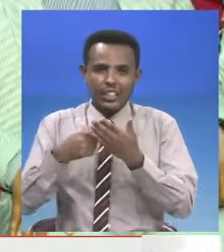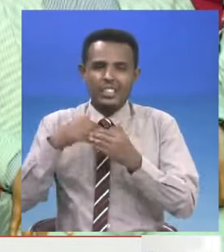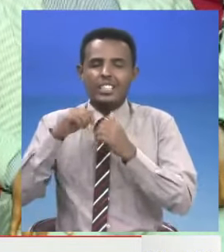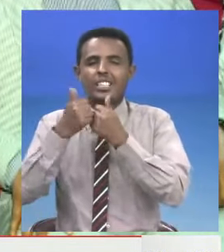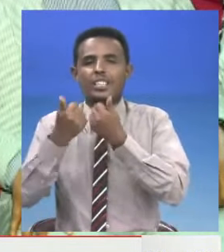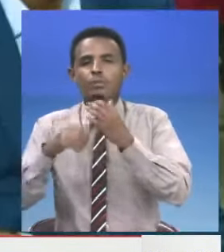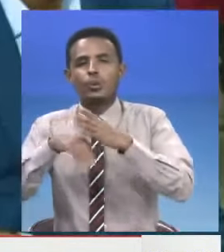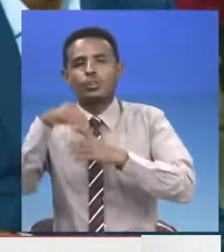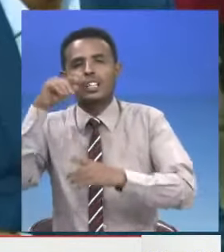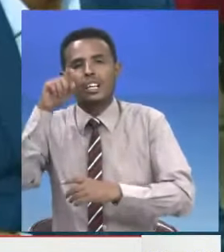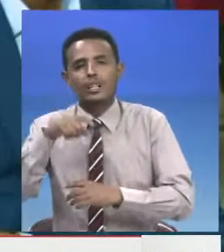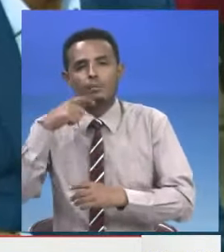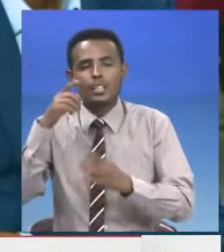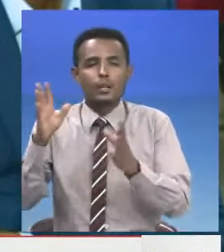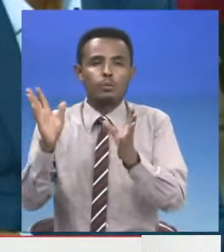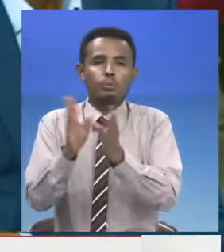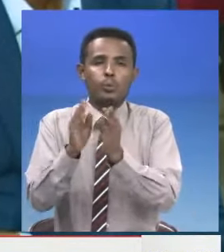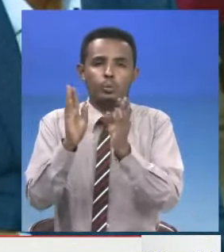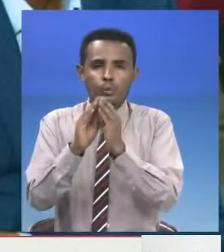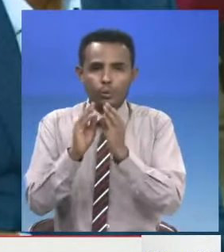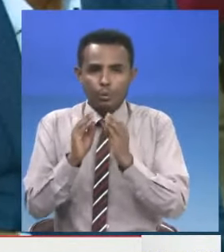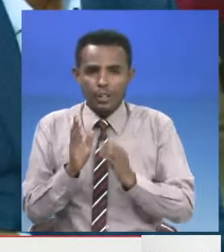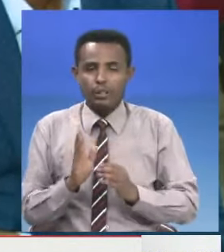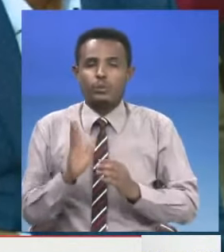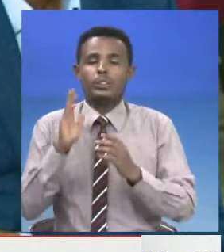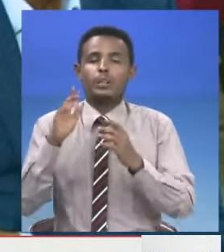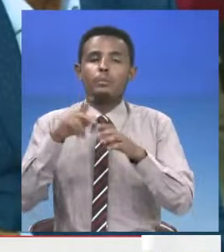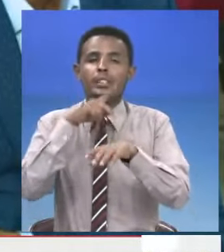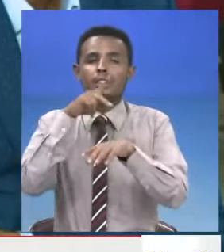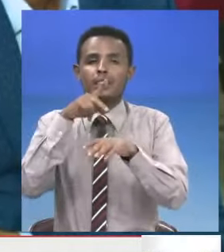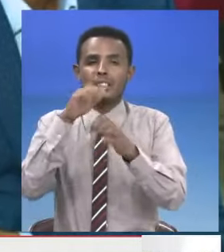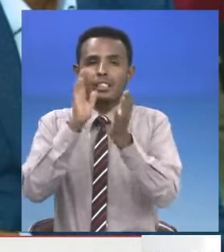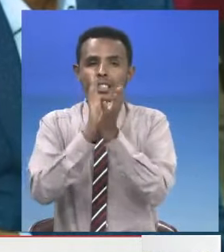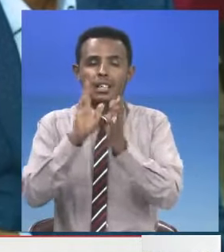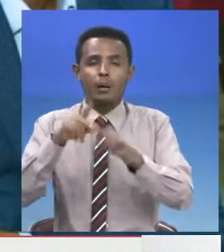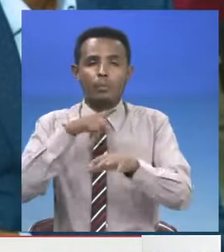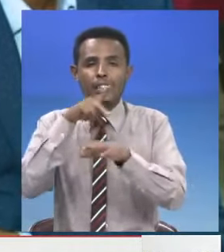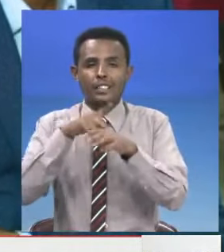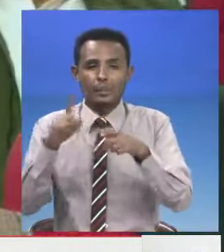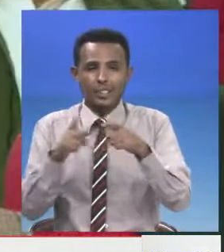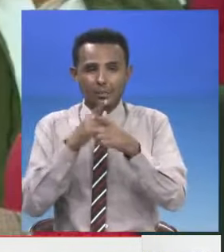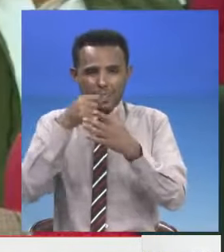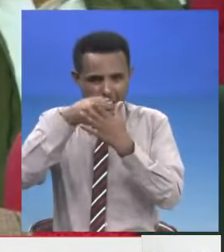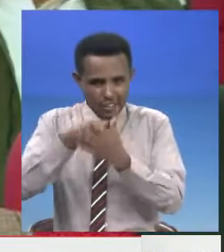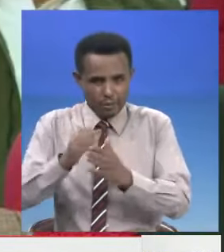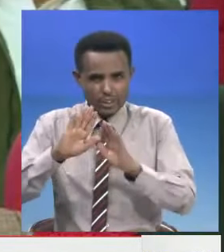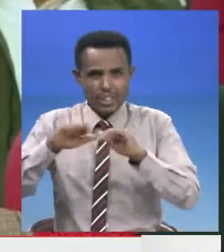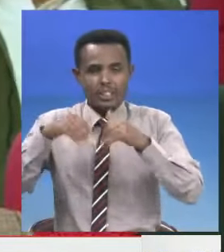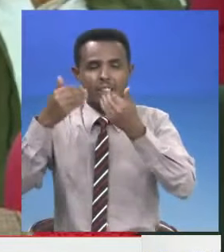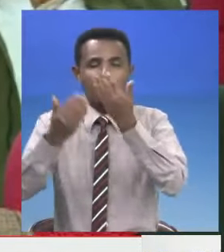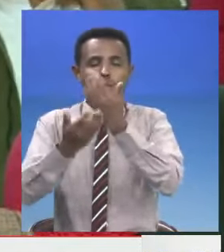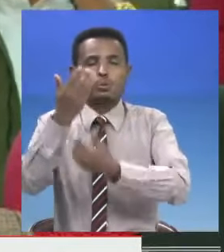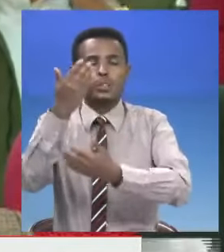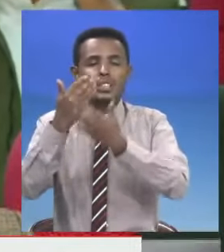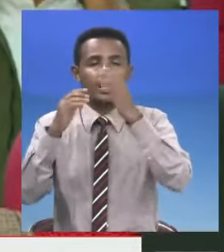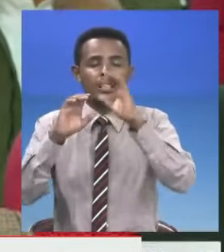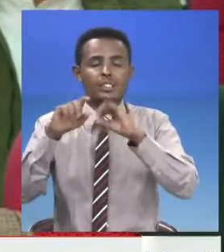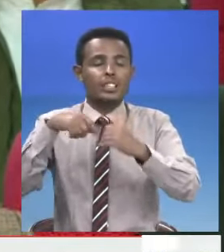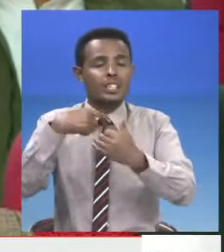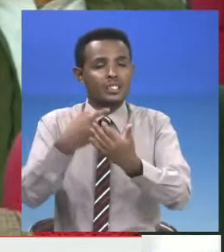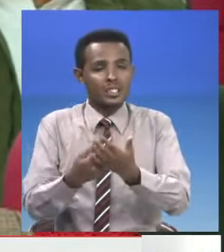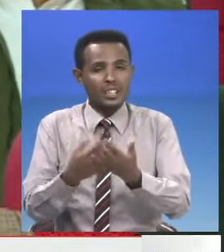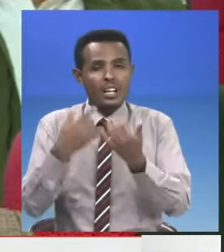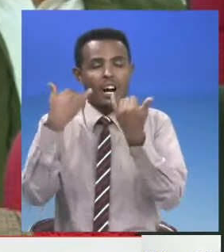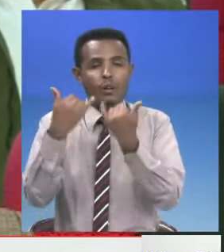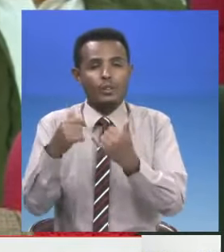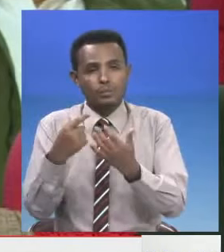መውጣት አለብን በሚል ጉባኤው ማለትም የብልጽግና ፓርቲ የመጀመሪያ ጉባኤ አጽንኦት ሰጥቶ ነበረ ውይይት ሲያደርግ የቆየው። ስለዚህ